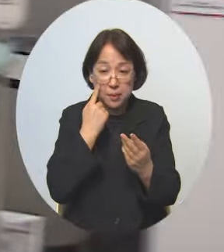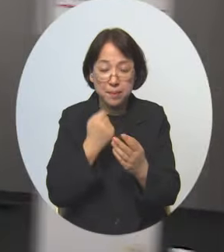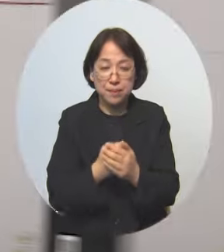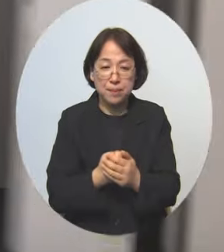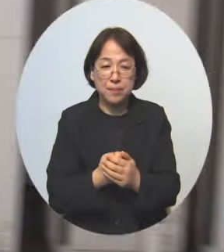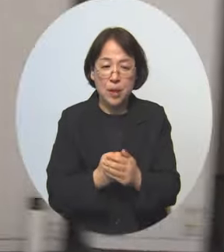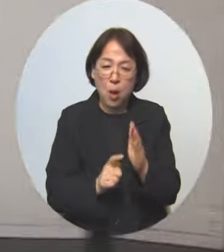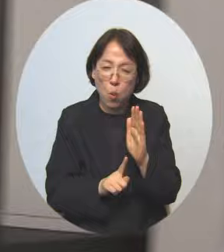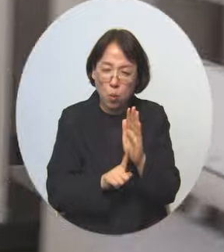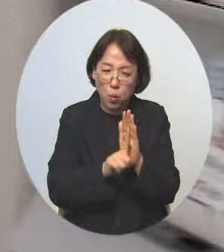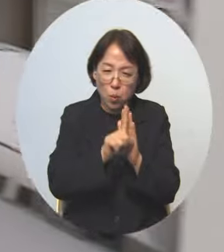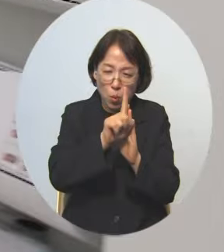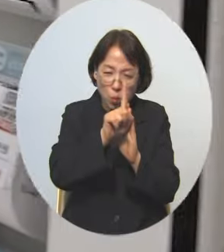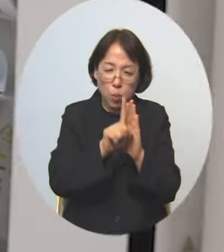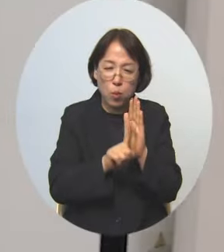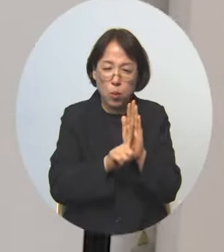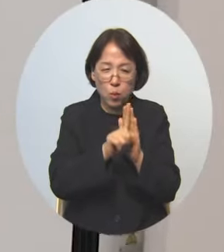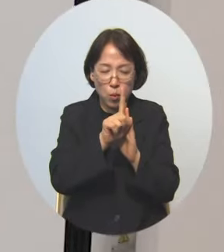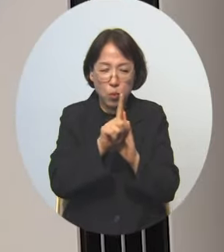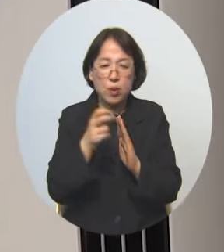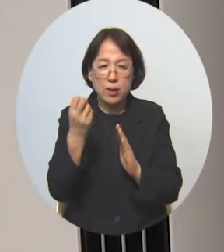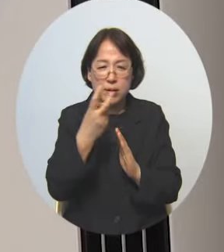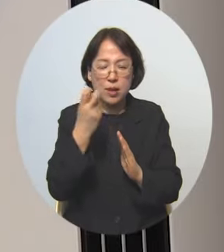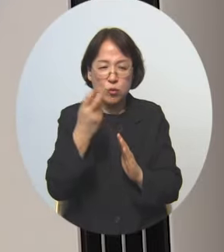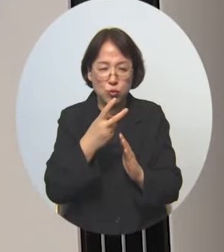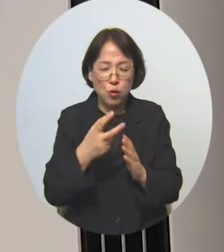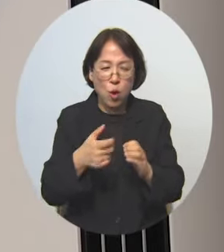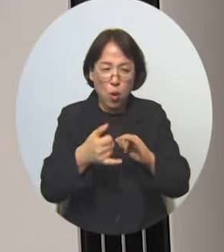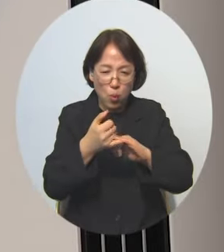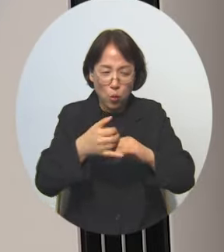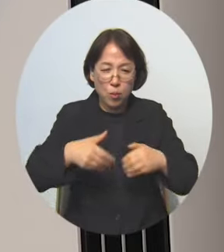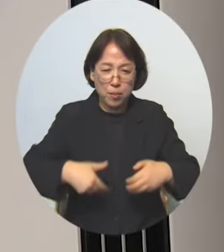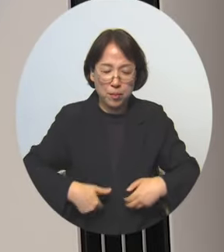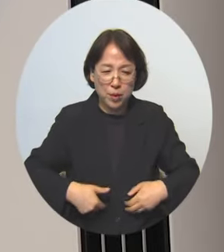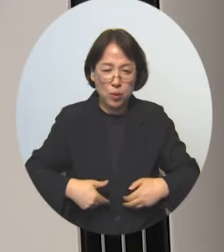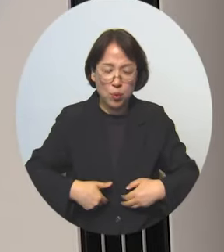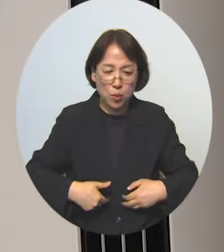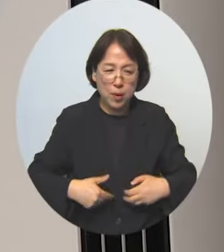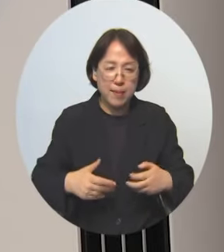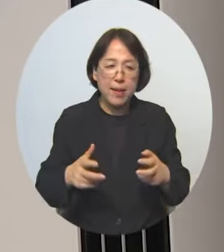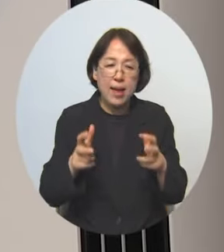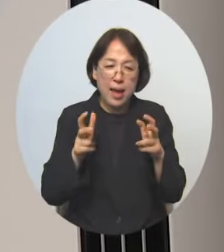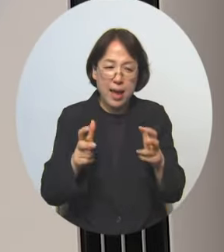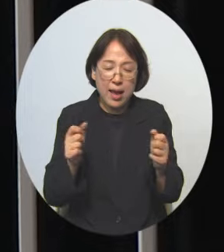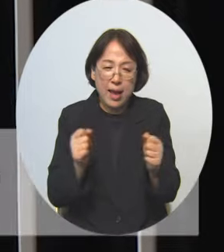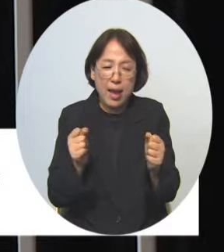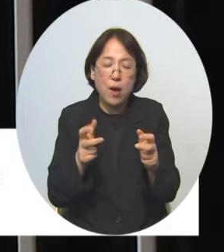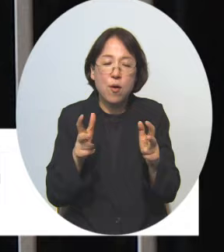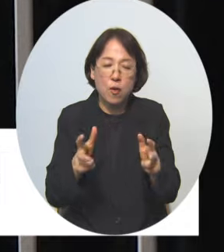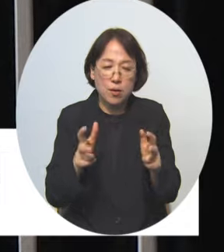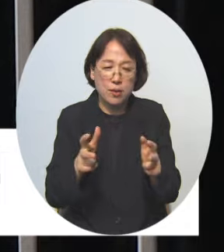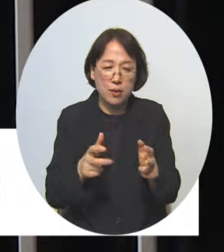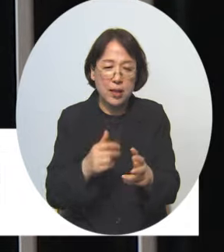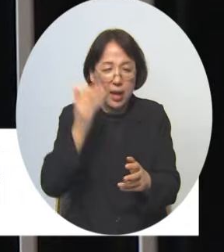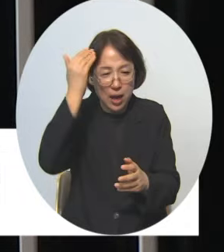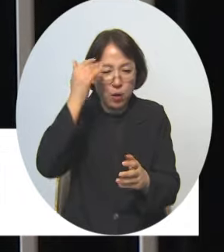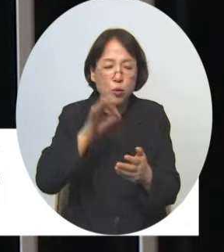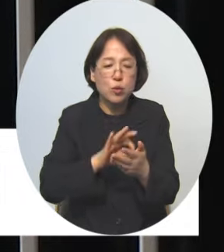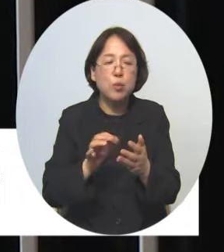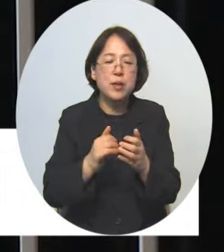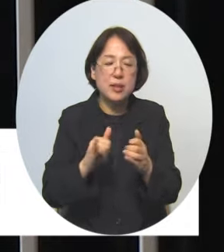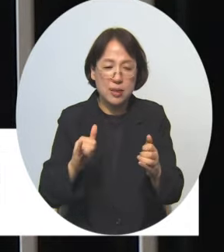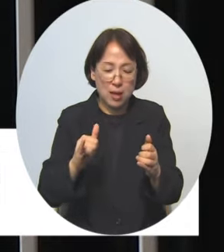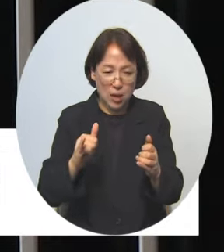이상고온 현상이 빈번해지며 여름철 필수 가전으로 자리 잡고 있는 에어컨. 한국소비자원이 소비자의